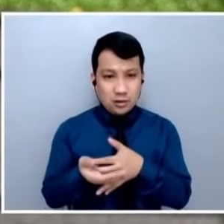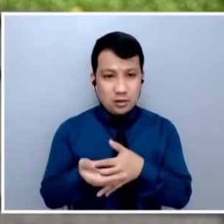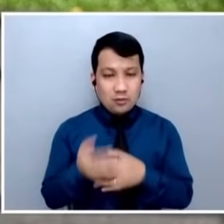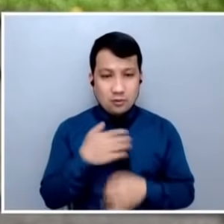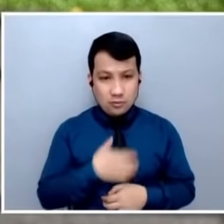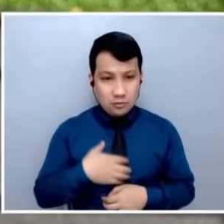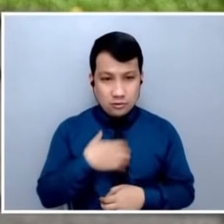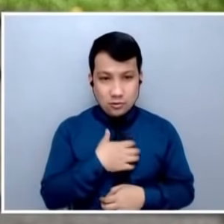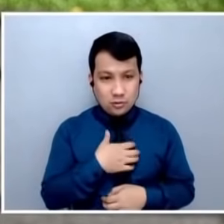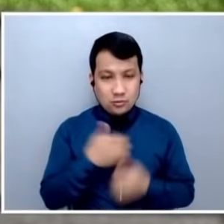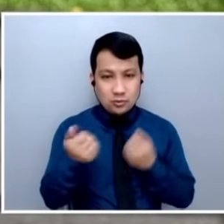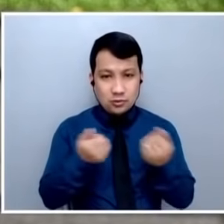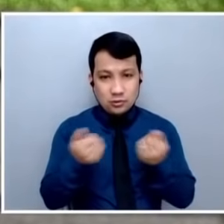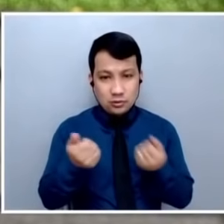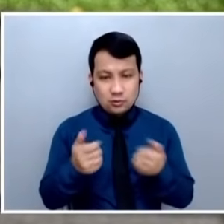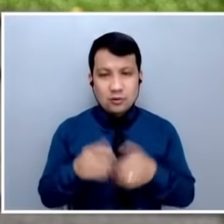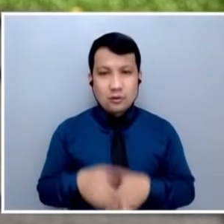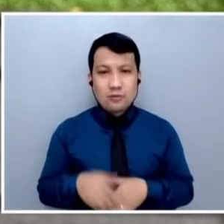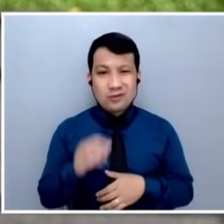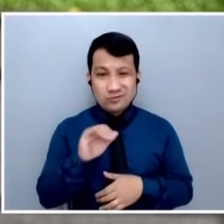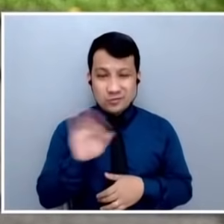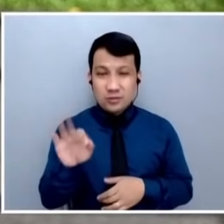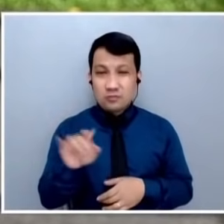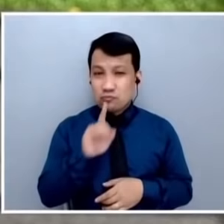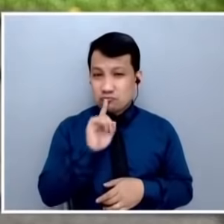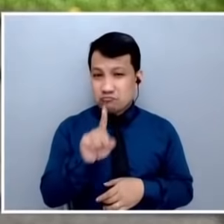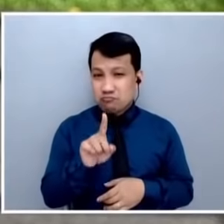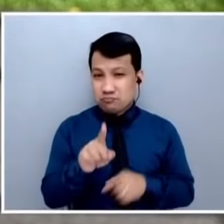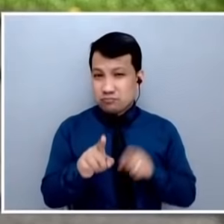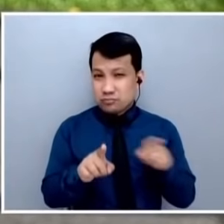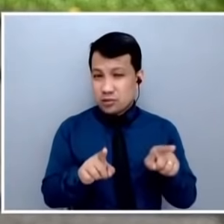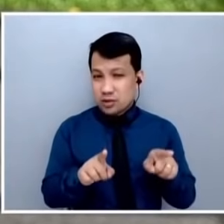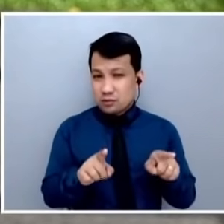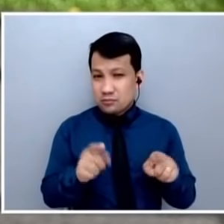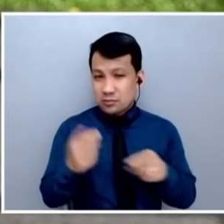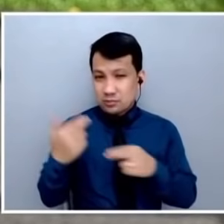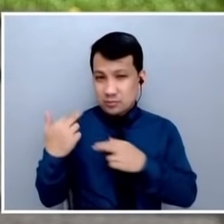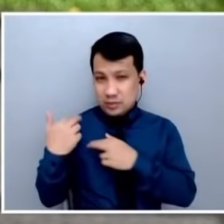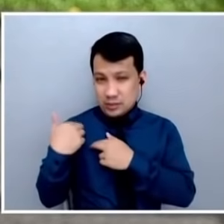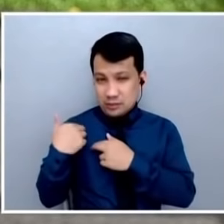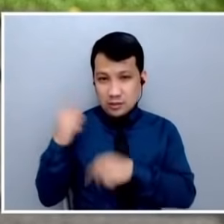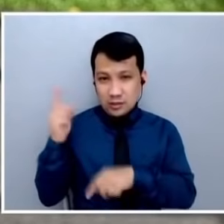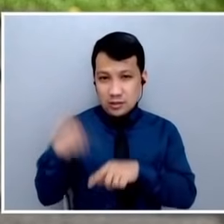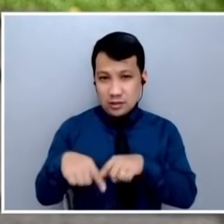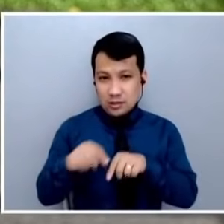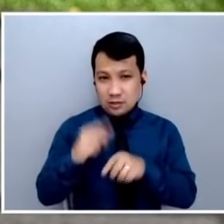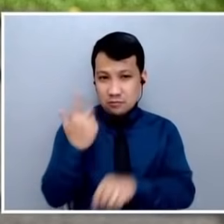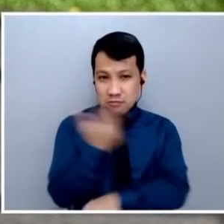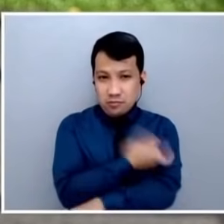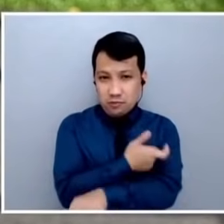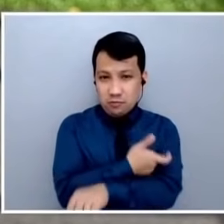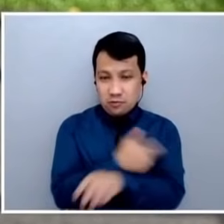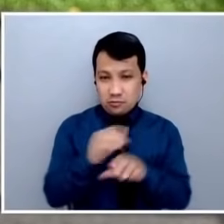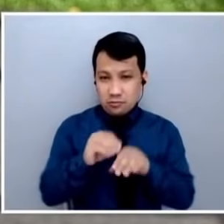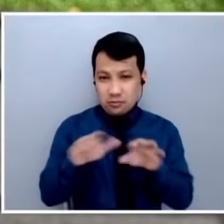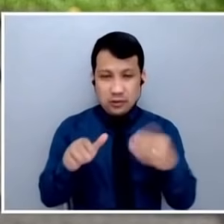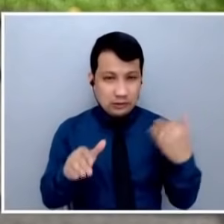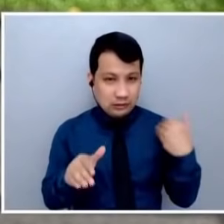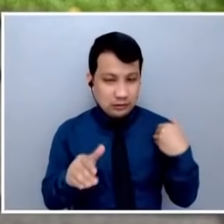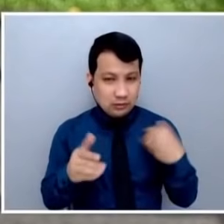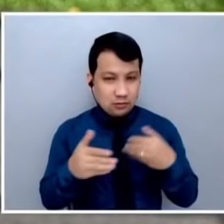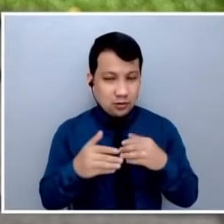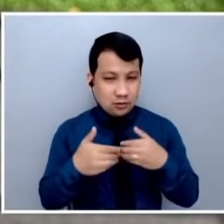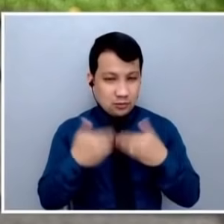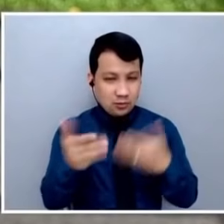reklamong administratibo kung mapatunayang nagpabaya sa isinasagawang pagbabakuna. Nagpapatrol